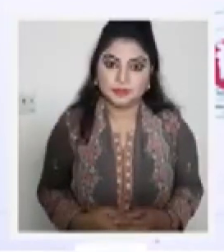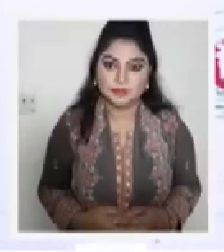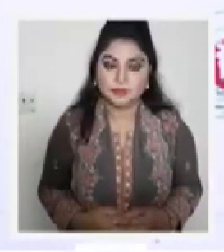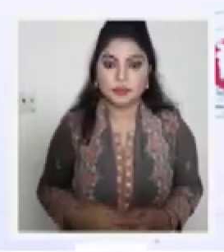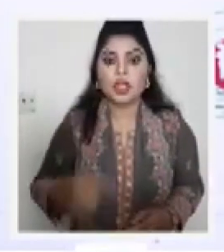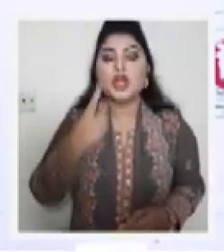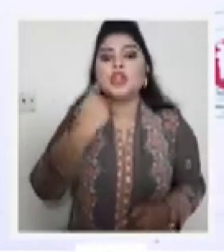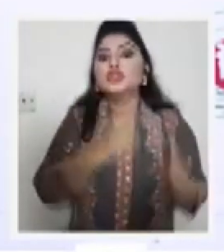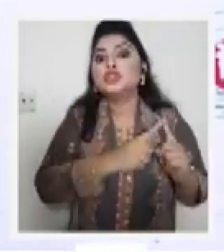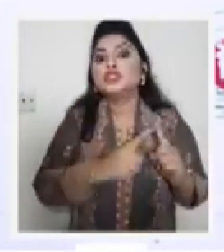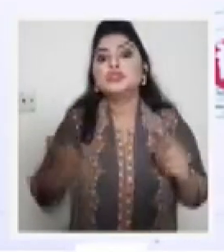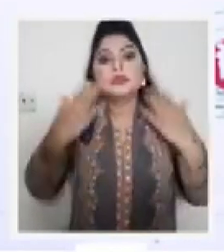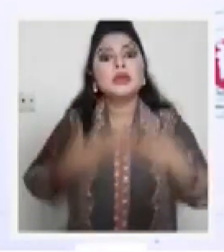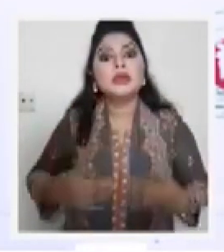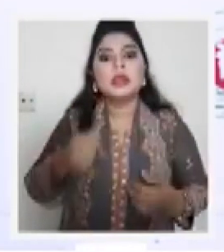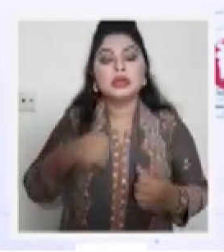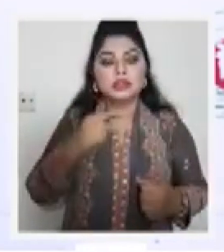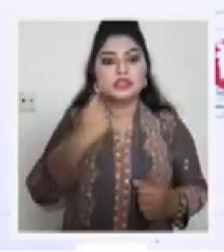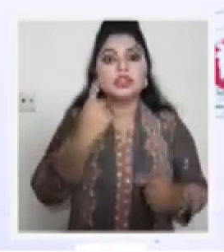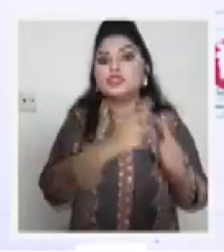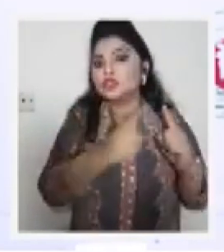1,20,976 জন। শনাক্ত বিবেচনায় সুস্থতার হার